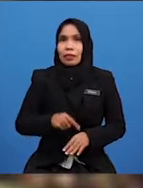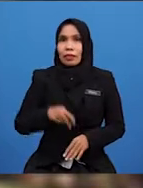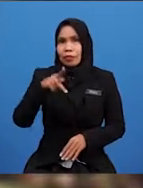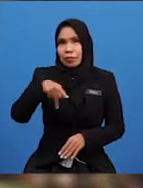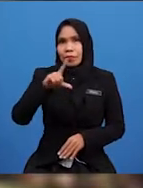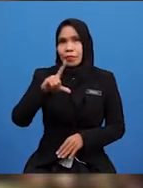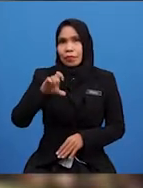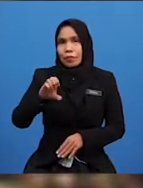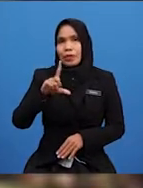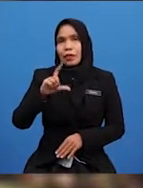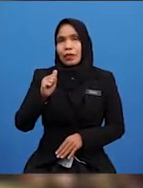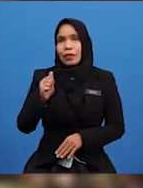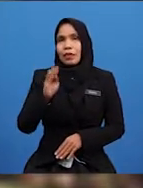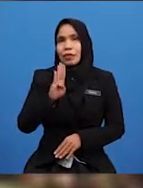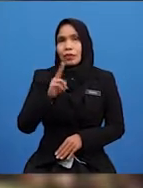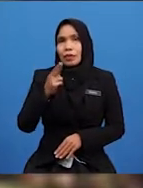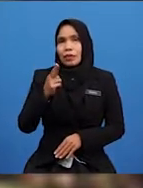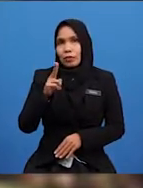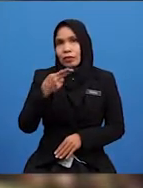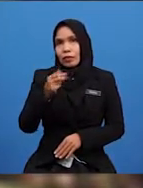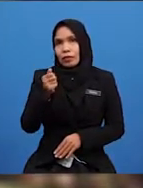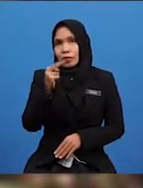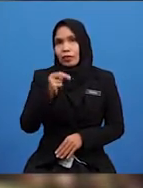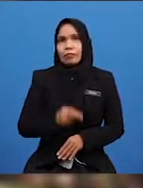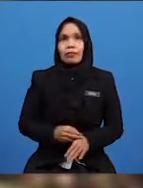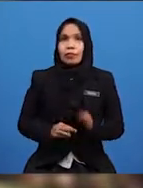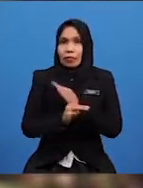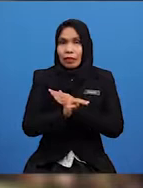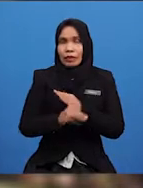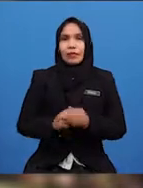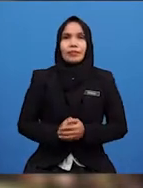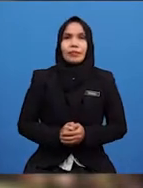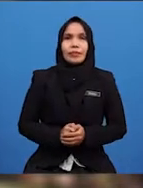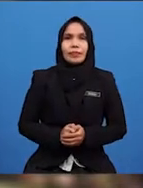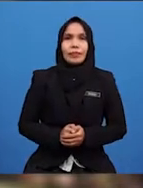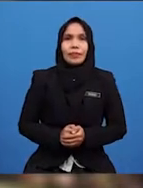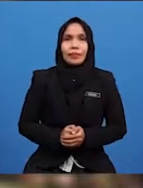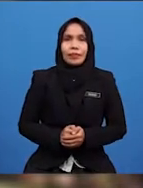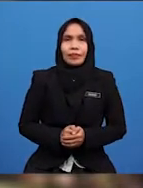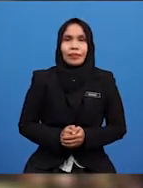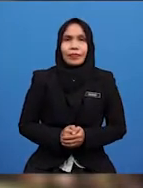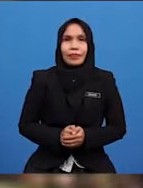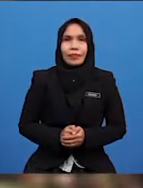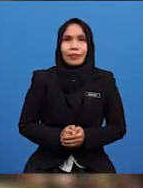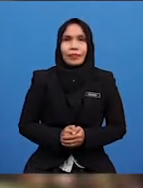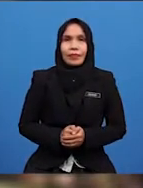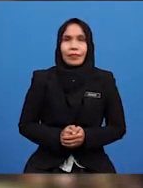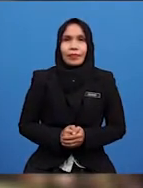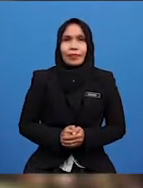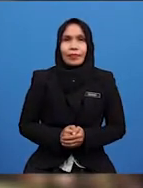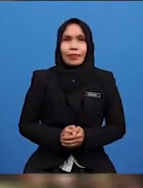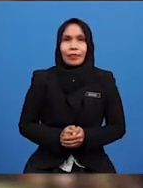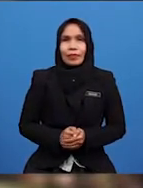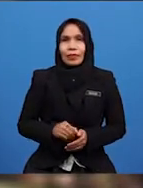Cikgu akan terangkan peranan Syah Bandar dalam menguruskan pelabuhan dengan teratur dan cekap.